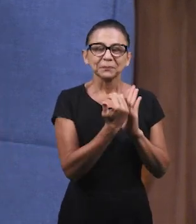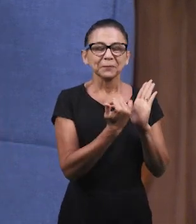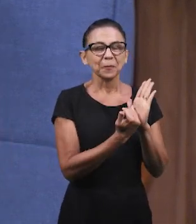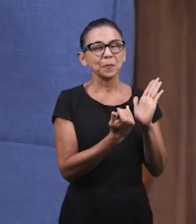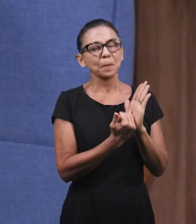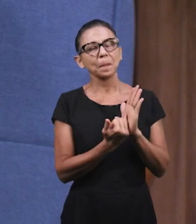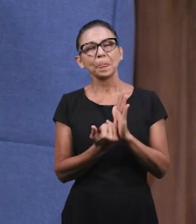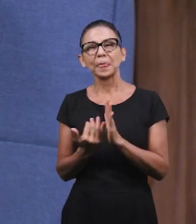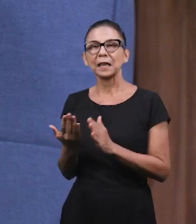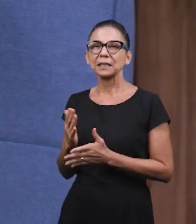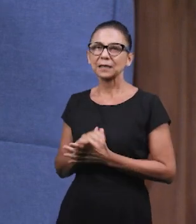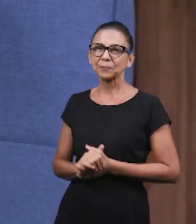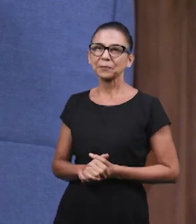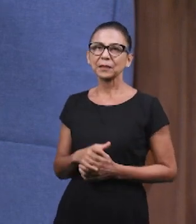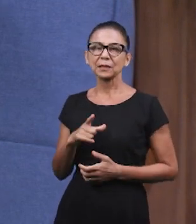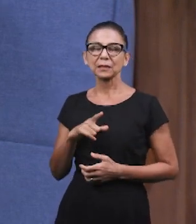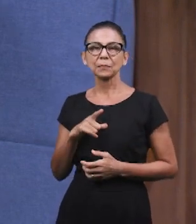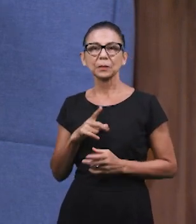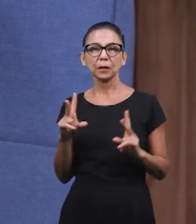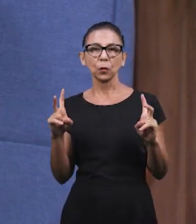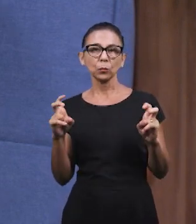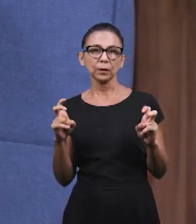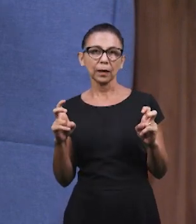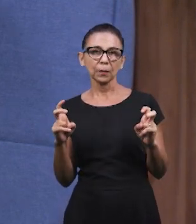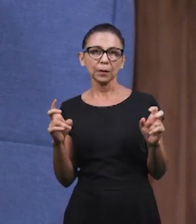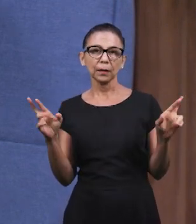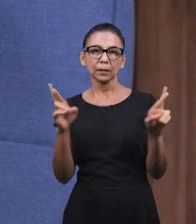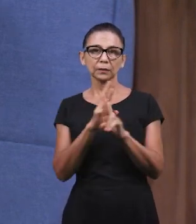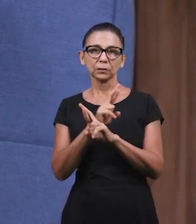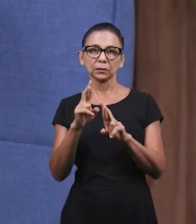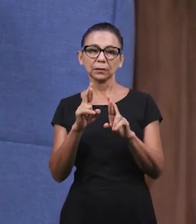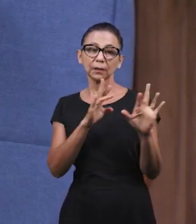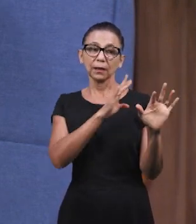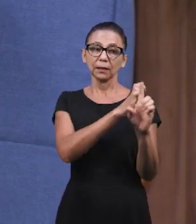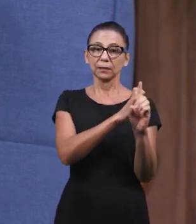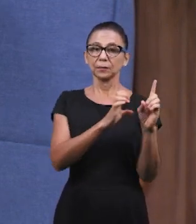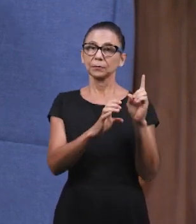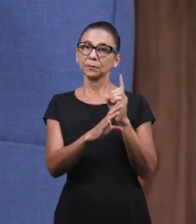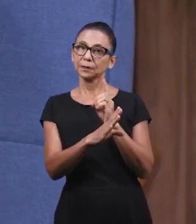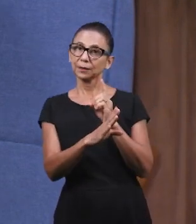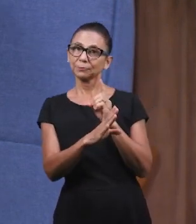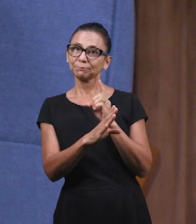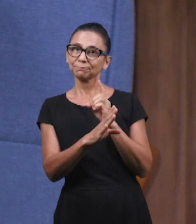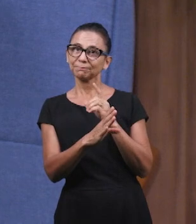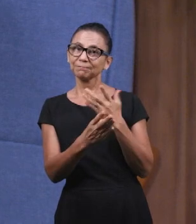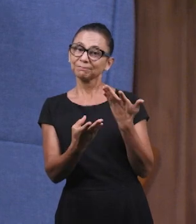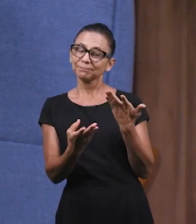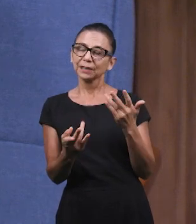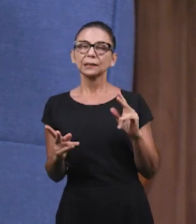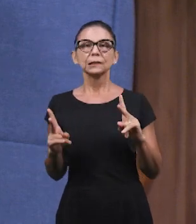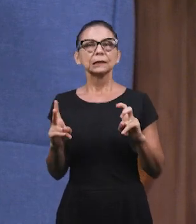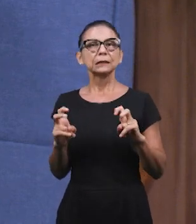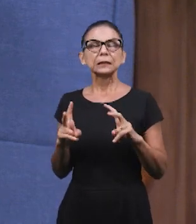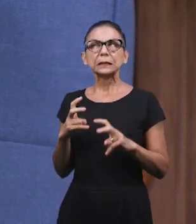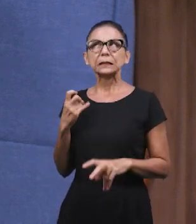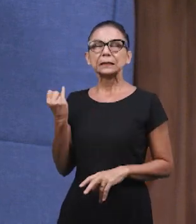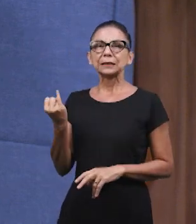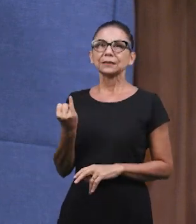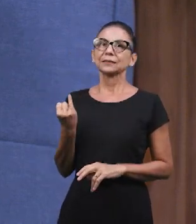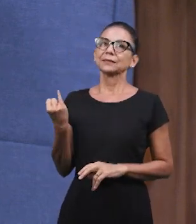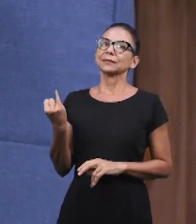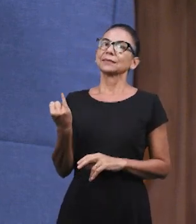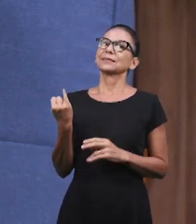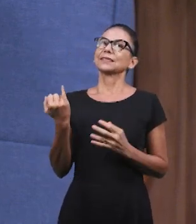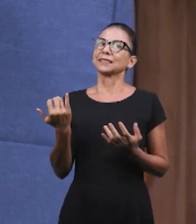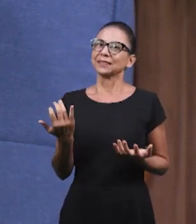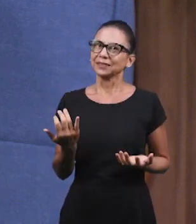Et l'importance de ce volet, c'est parce que nous parlons toujours d'une thématique qui est liée à l'enseignement de l'école publique dominicale